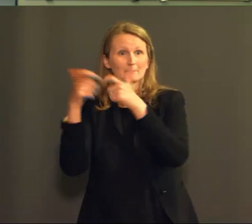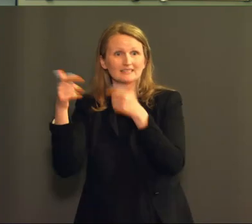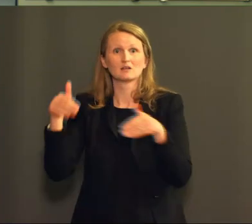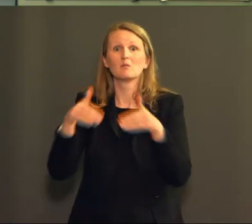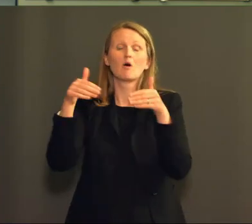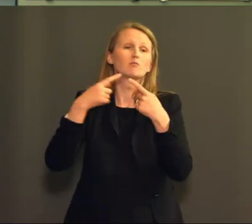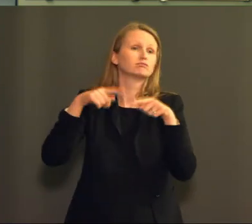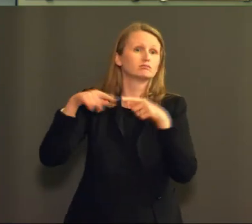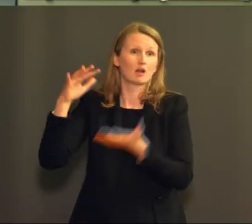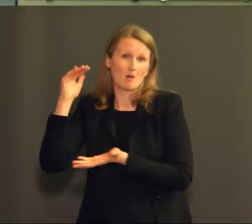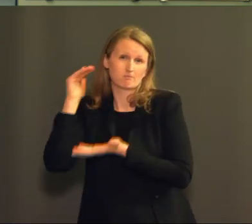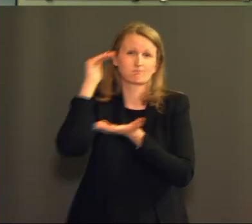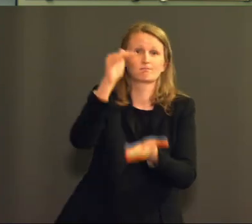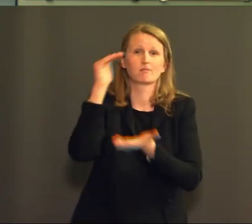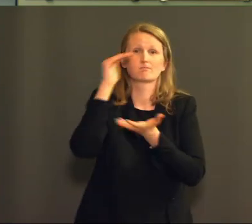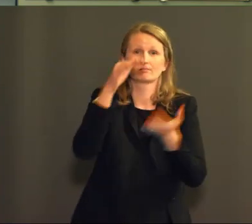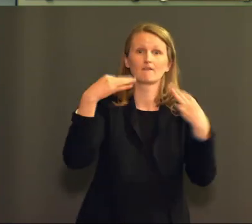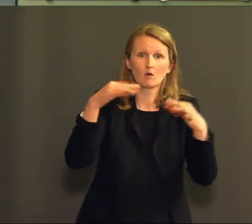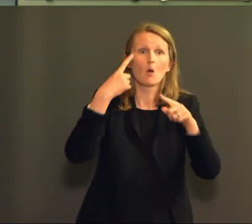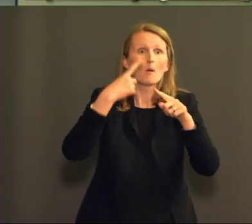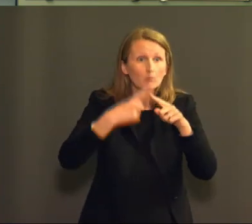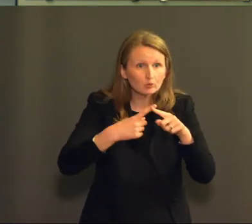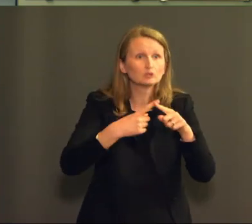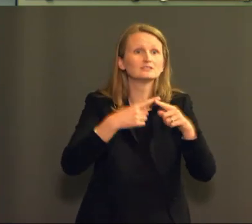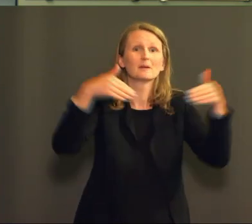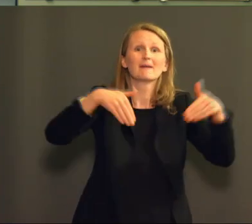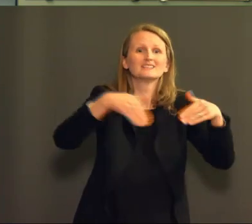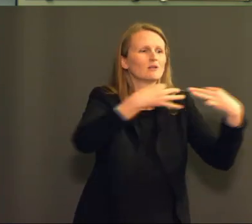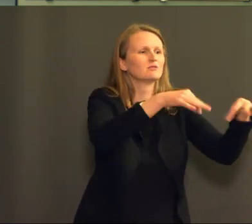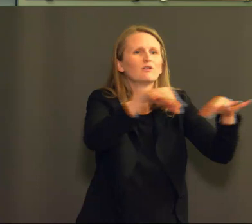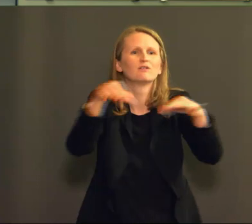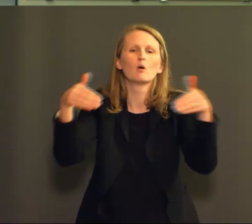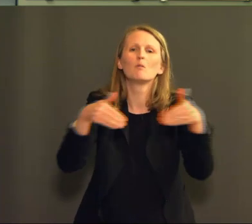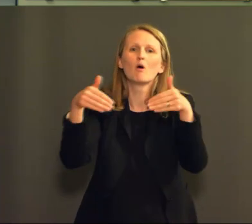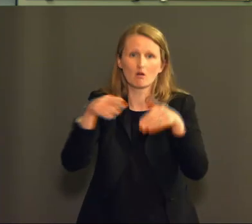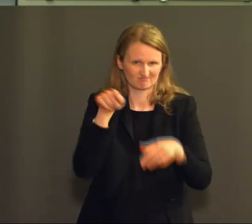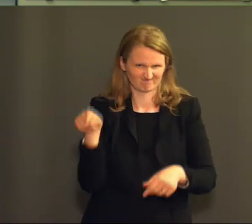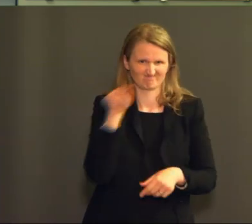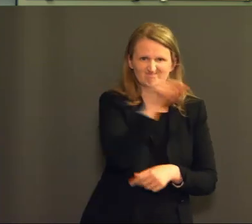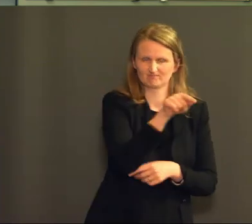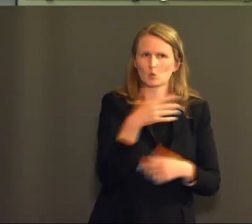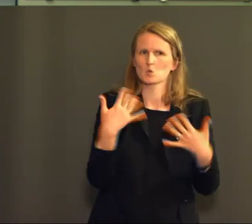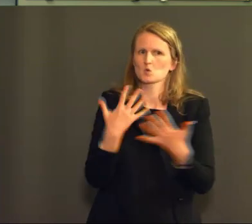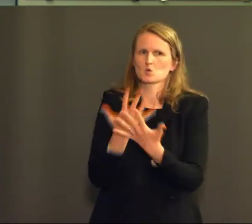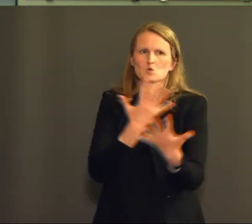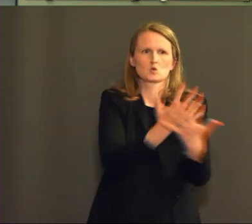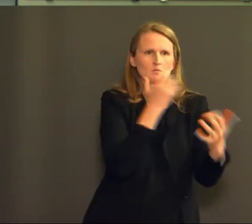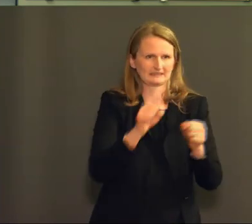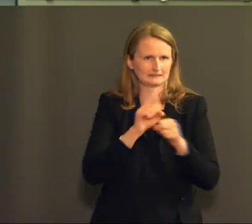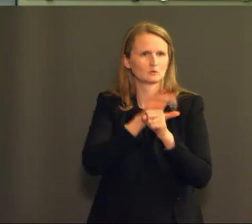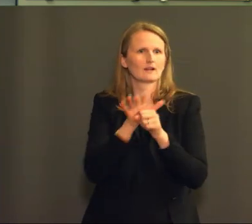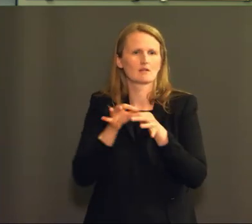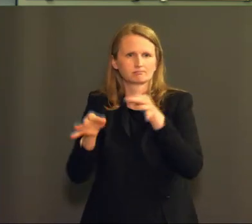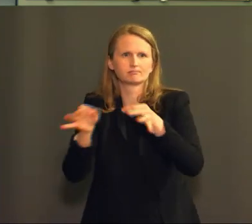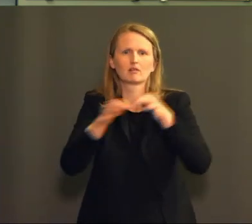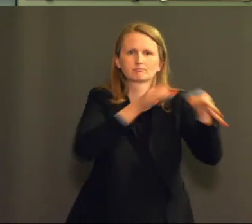intéressant de se pencher sur une adaptation des protocoles les concernant. Les professions de contact dites